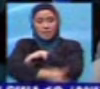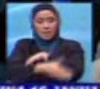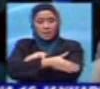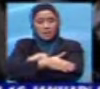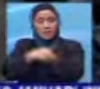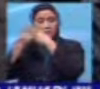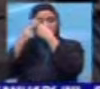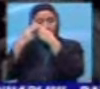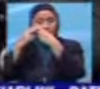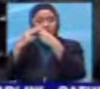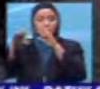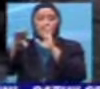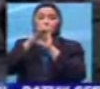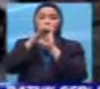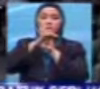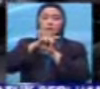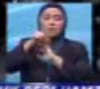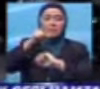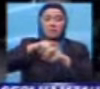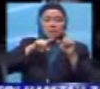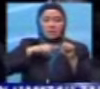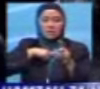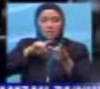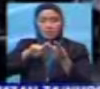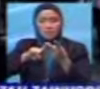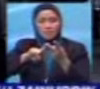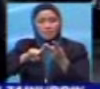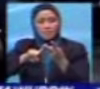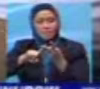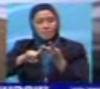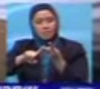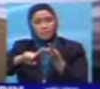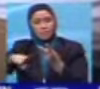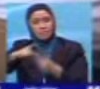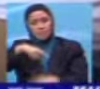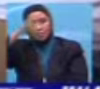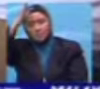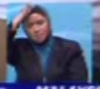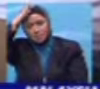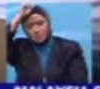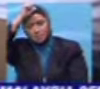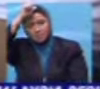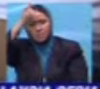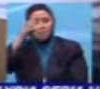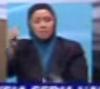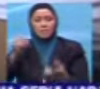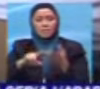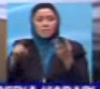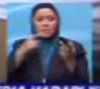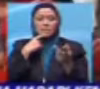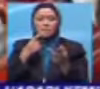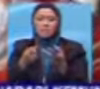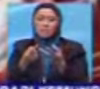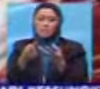mengeluarkan belanja yang banyak, namun dengan teknik pembelajaran berkesan, persekitaran pertuturan yang